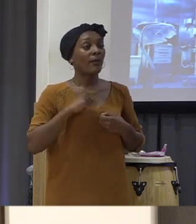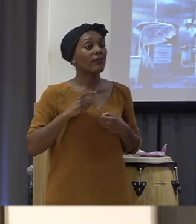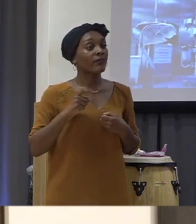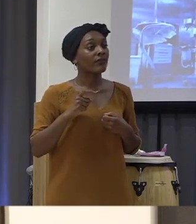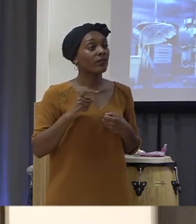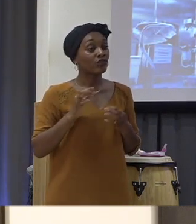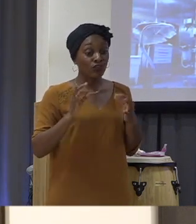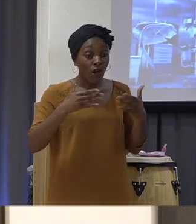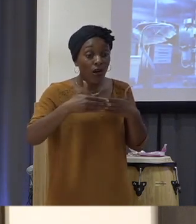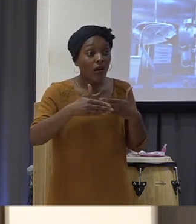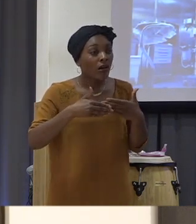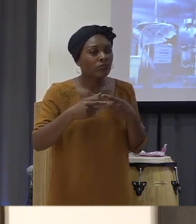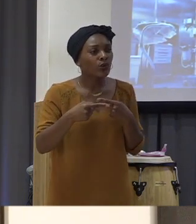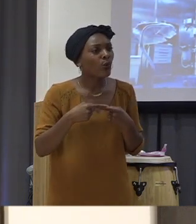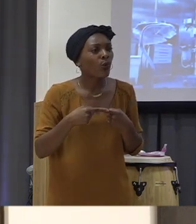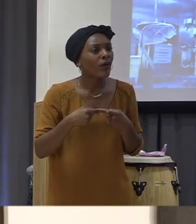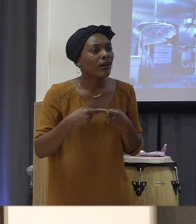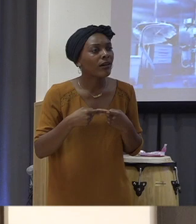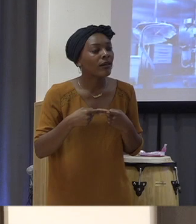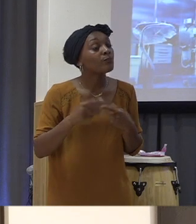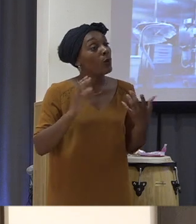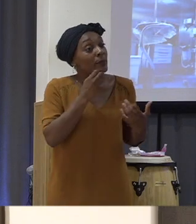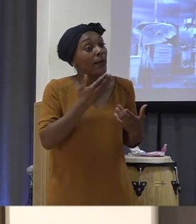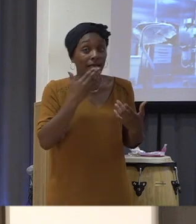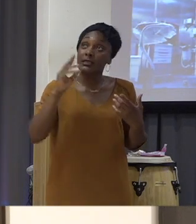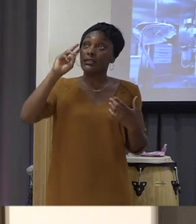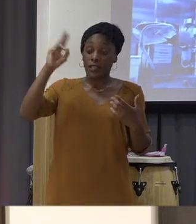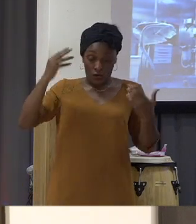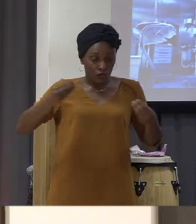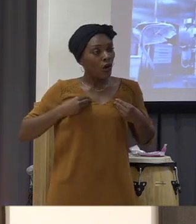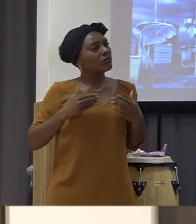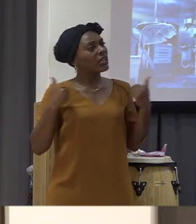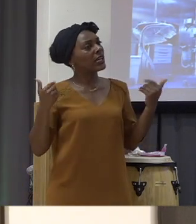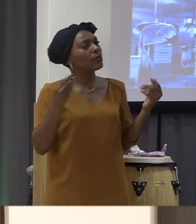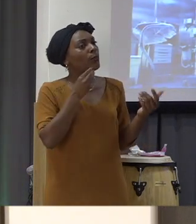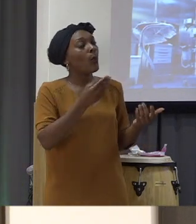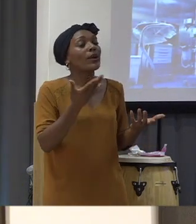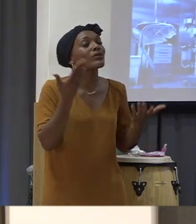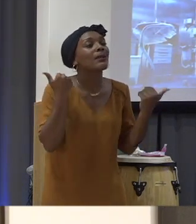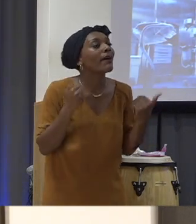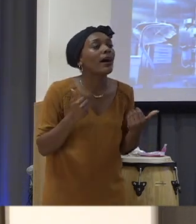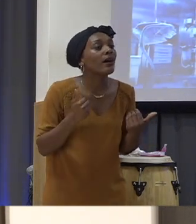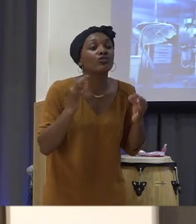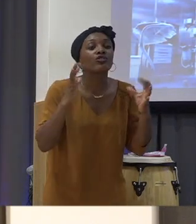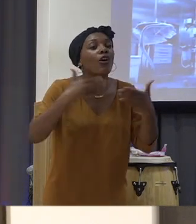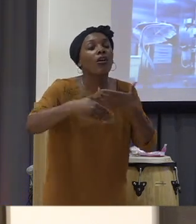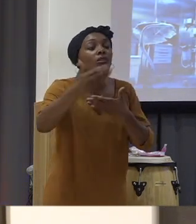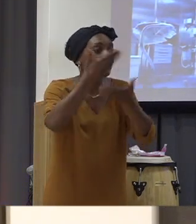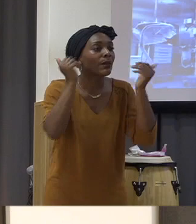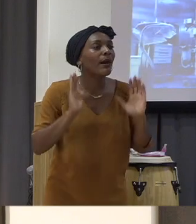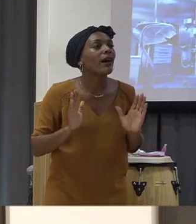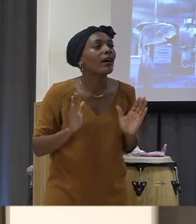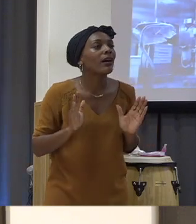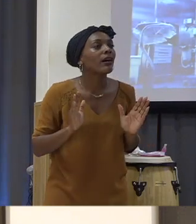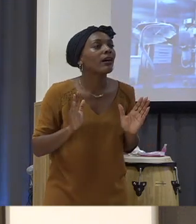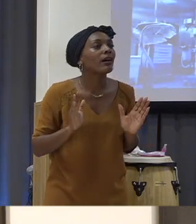terminé, mais je peux vous dire qu'on ne sait pas le temps qu'on a. On ne peut pas savoir. Des fois, on disait, mais quand vous